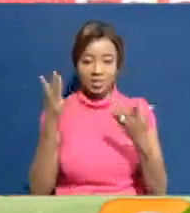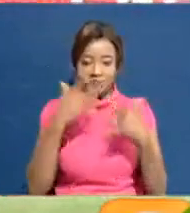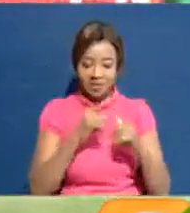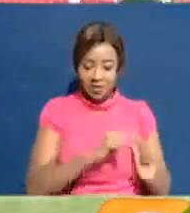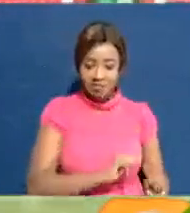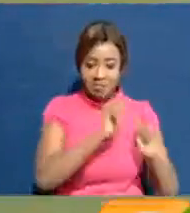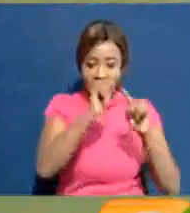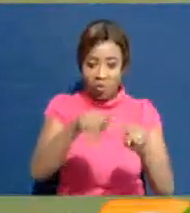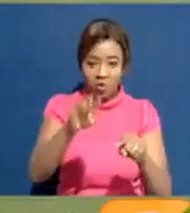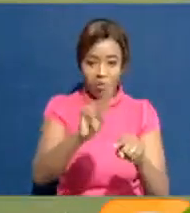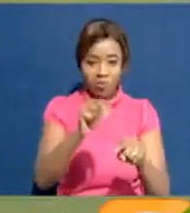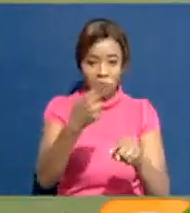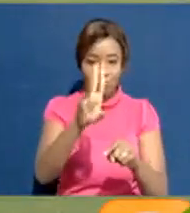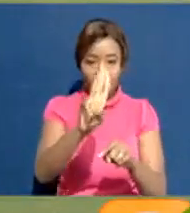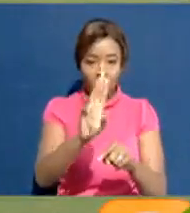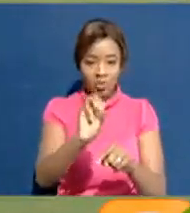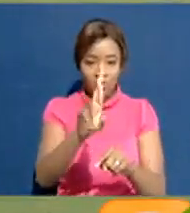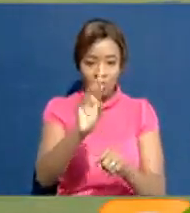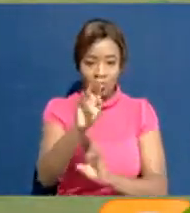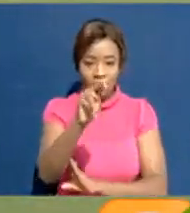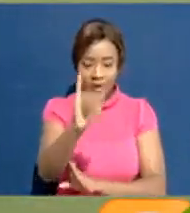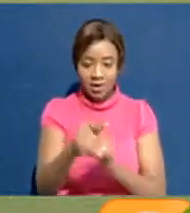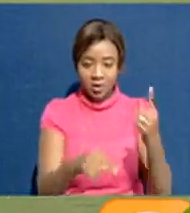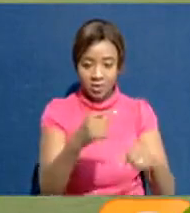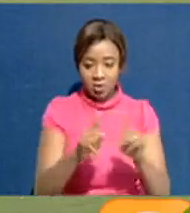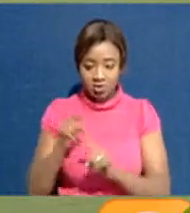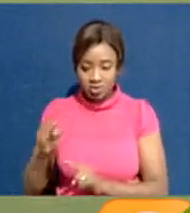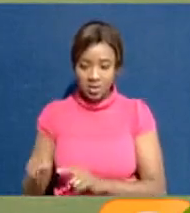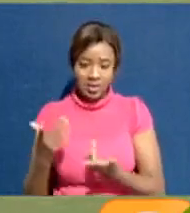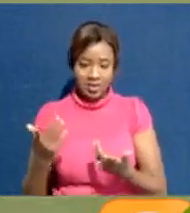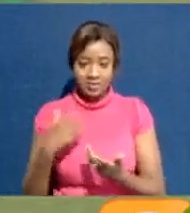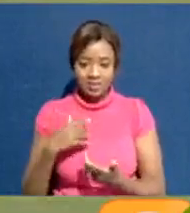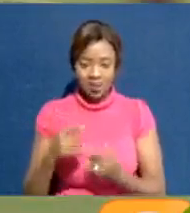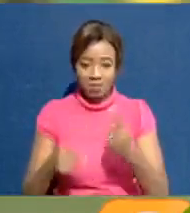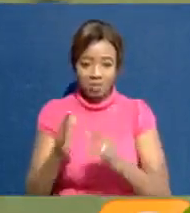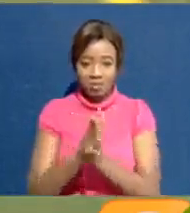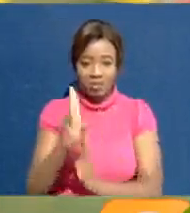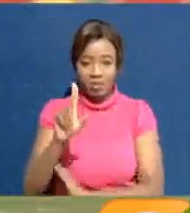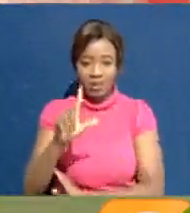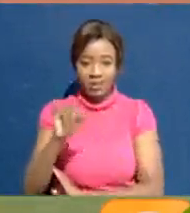itasafiri kwenda Moroni kuchuana wazito wikendi ijayo, huku Gor Mahia ikialika Ulinzi Stars.